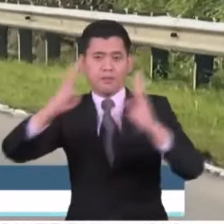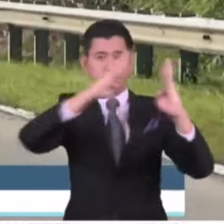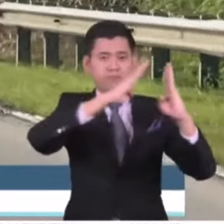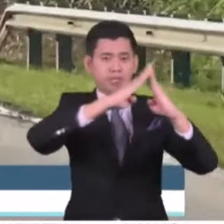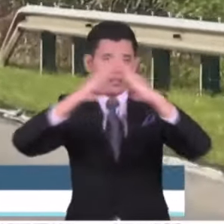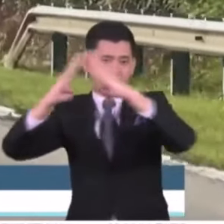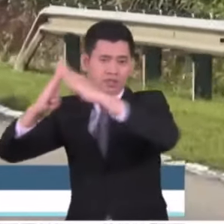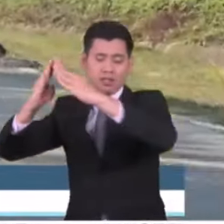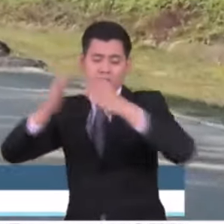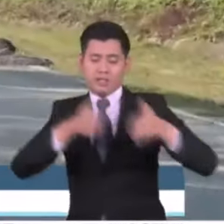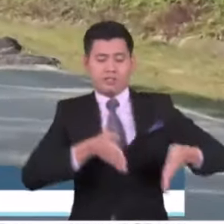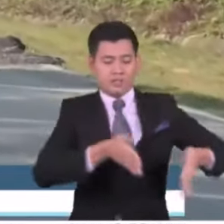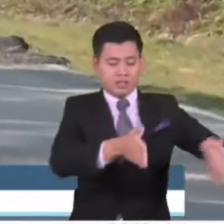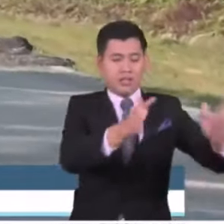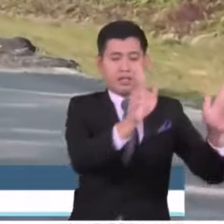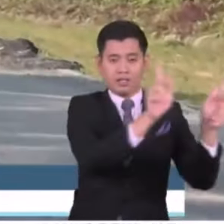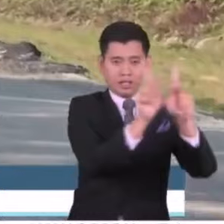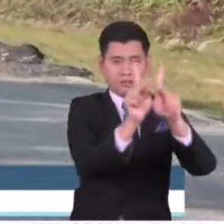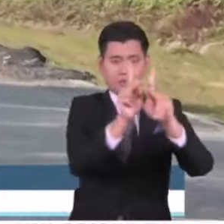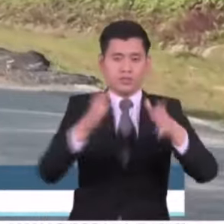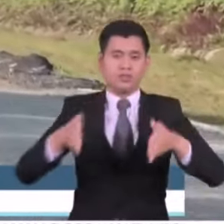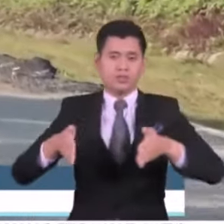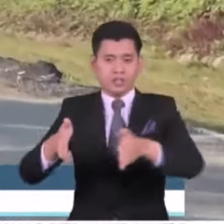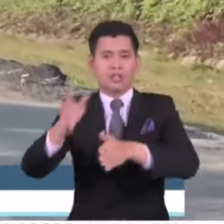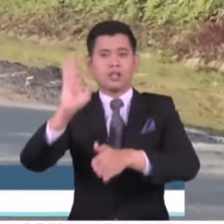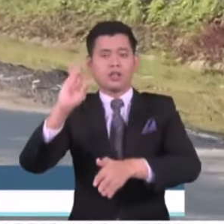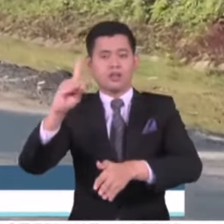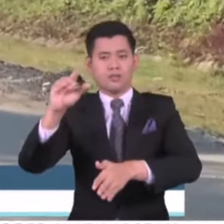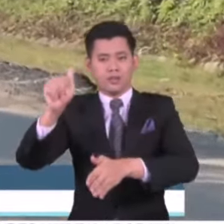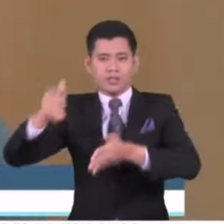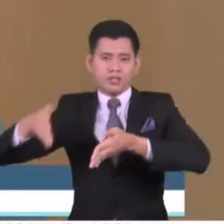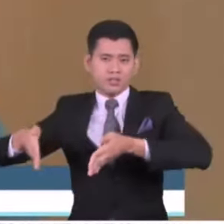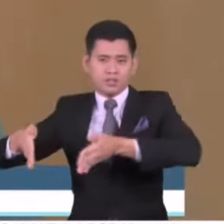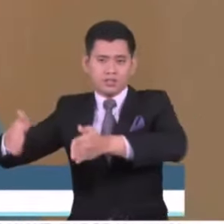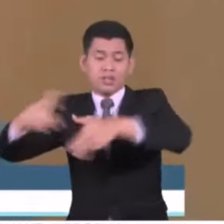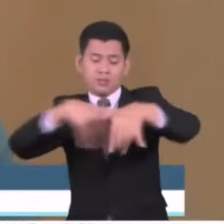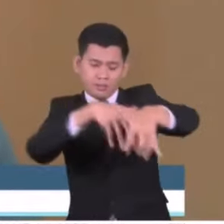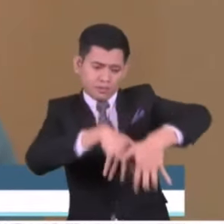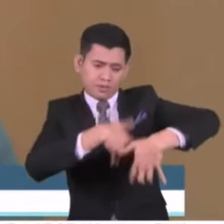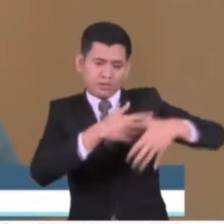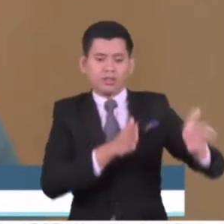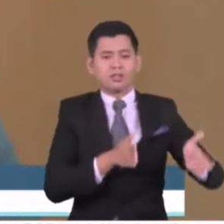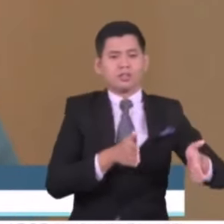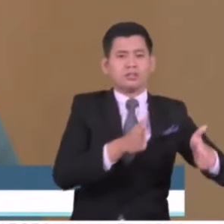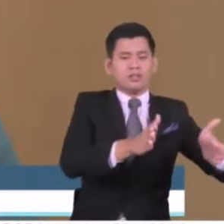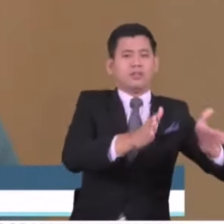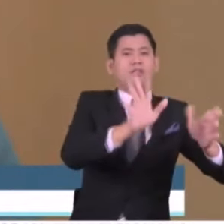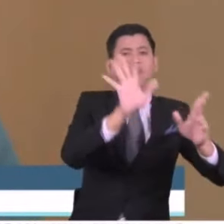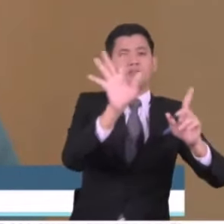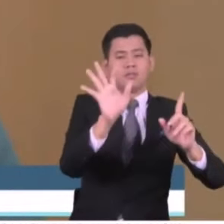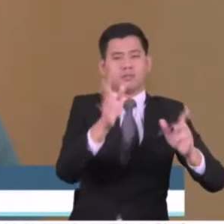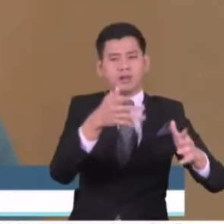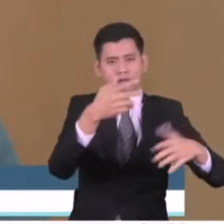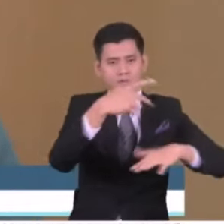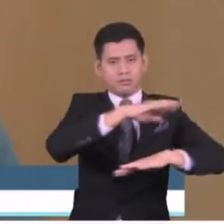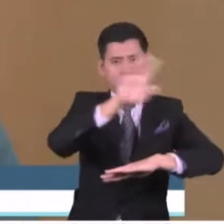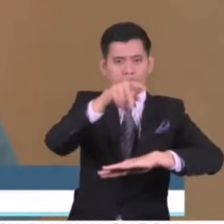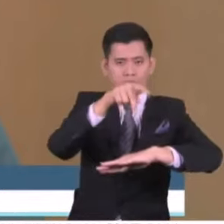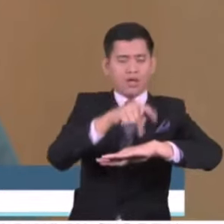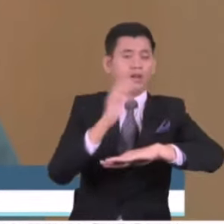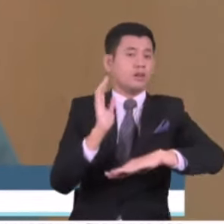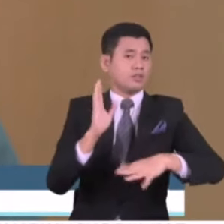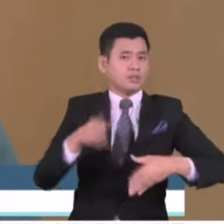bandaran, jalan kampung, jalan felda, jalan pertanian dan jalan pulau pelancongan itu